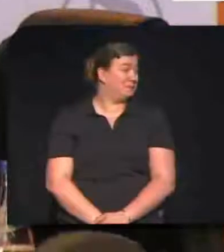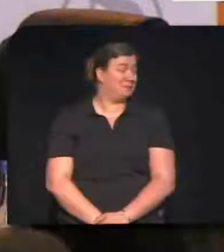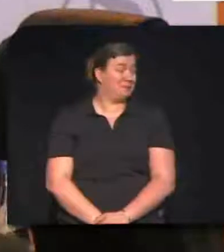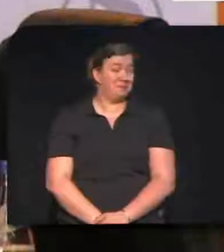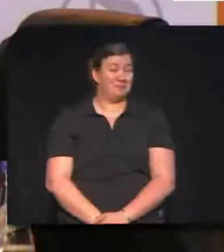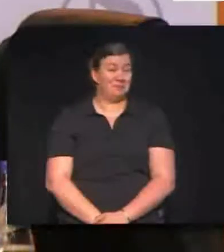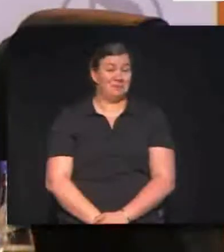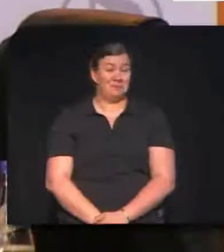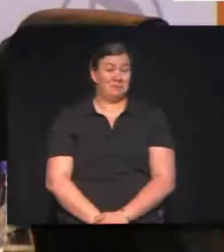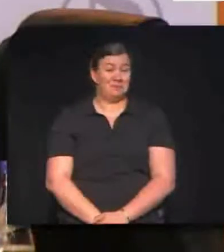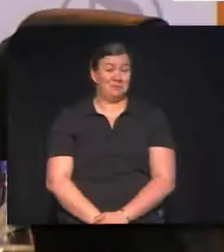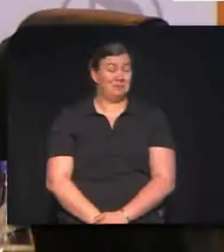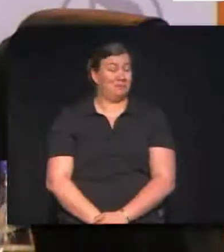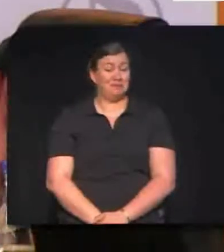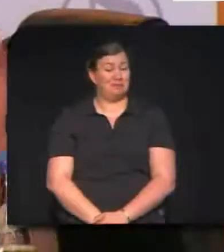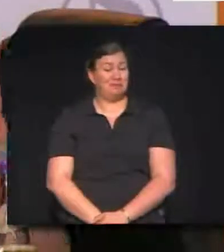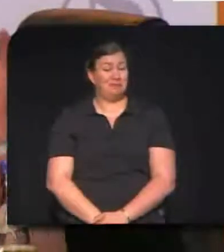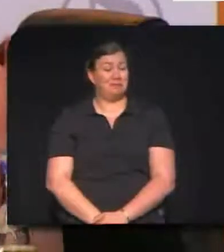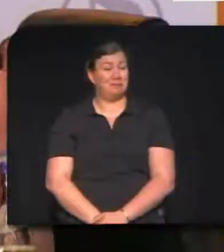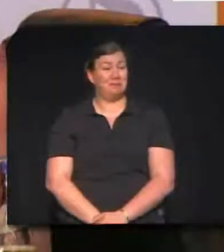gut so